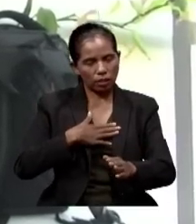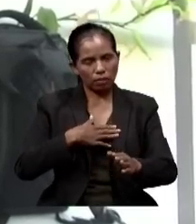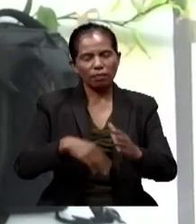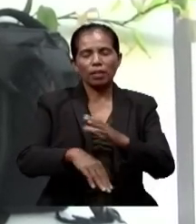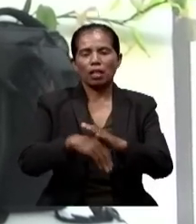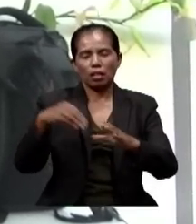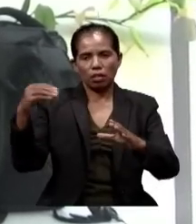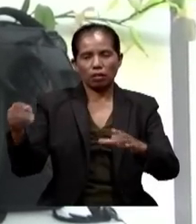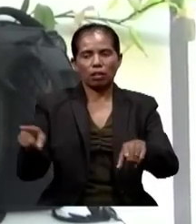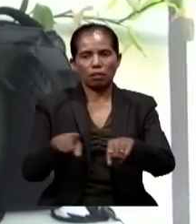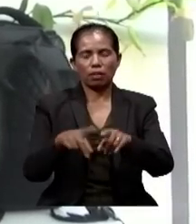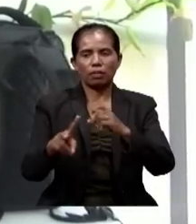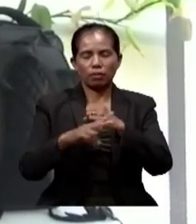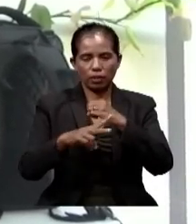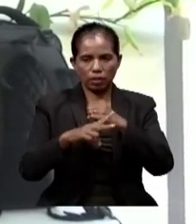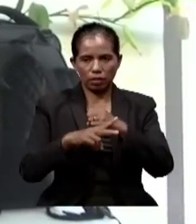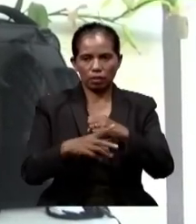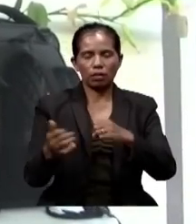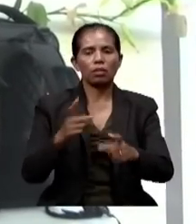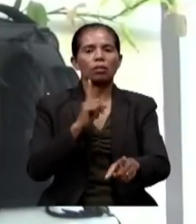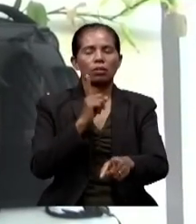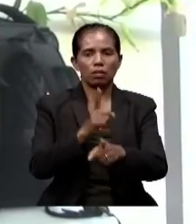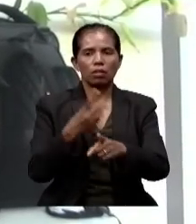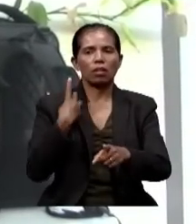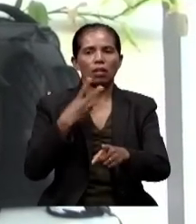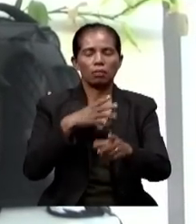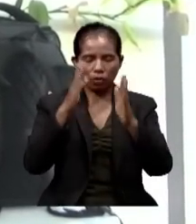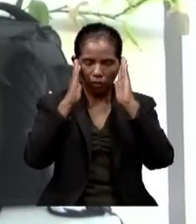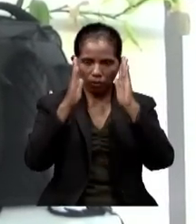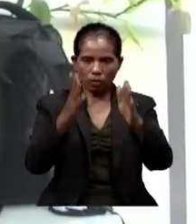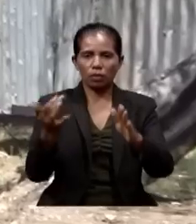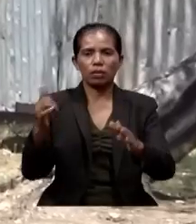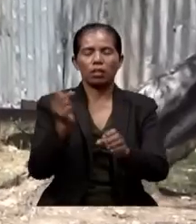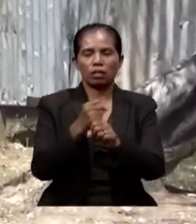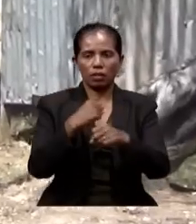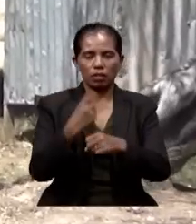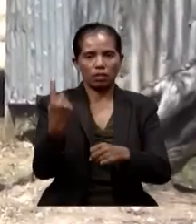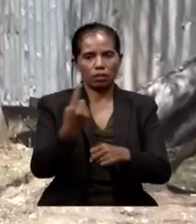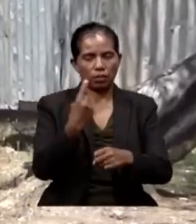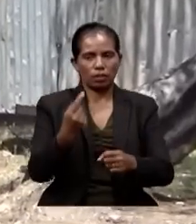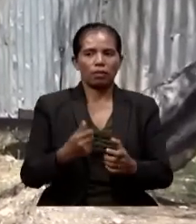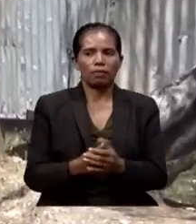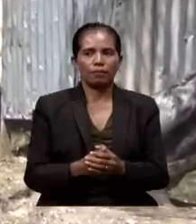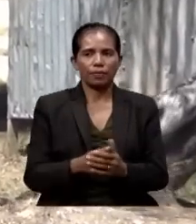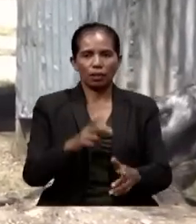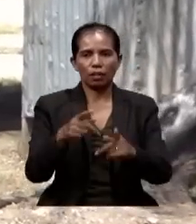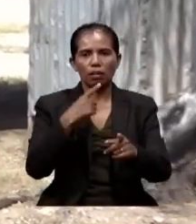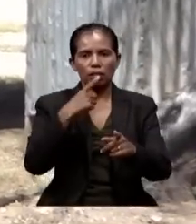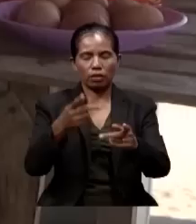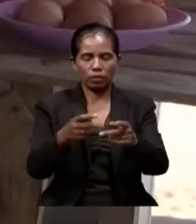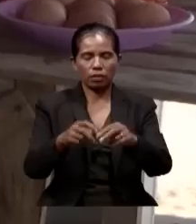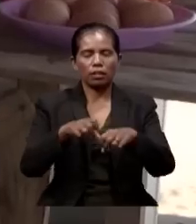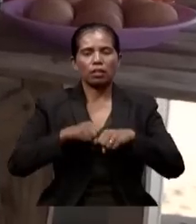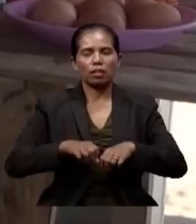y vítima bebe ikba portida ke tuelo nos de amipolo na tensaun ma si halo na fatin. Negosiante sira considera area tasi